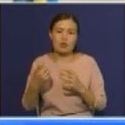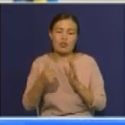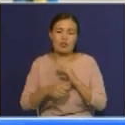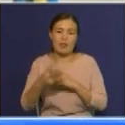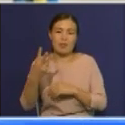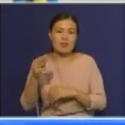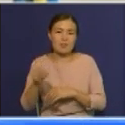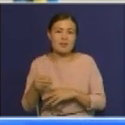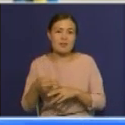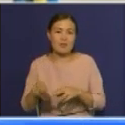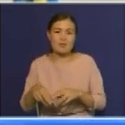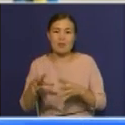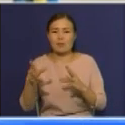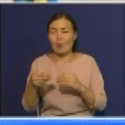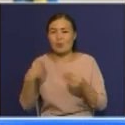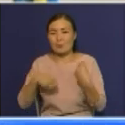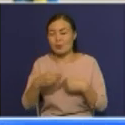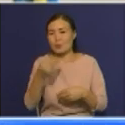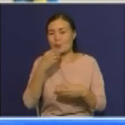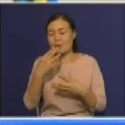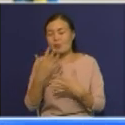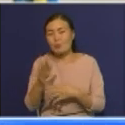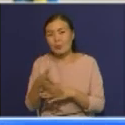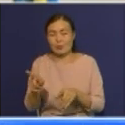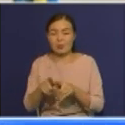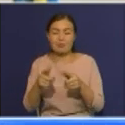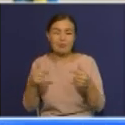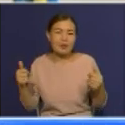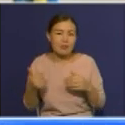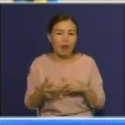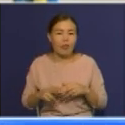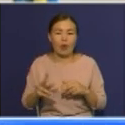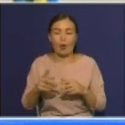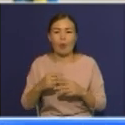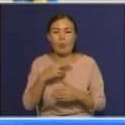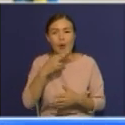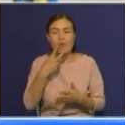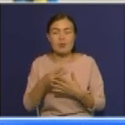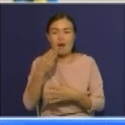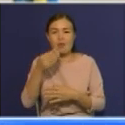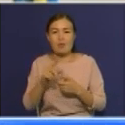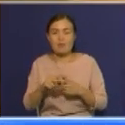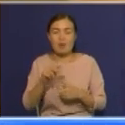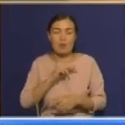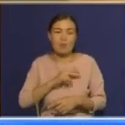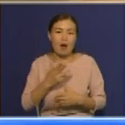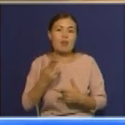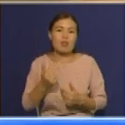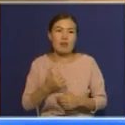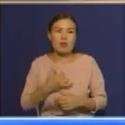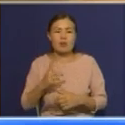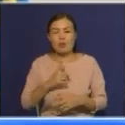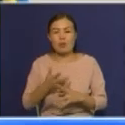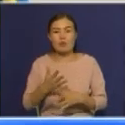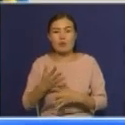не хватает и на жизнь и на досуг с увеличением зарплаты также выросла и ответственность контроль за качеством проделанной работы от нас ждут